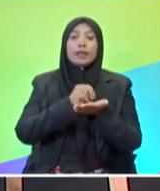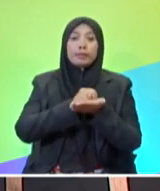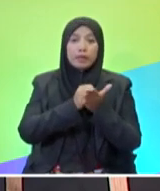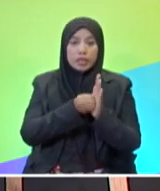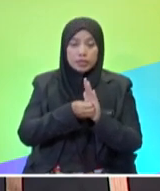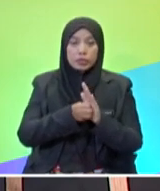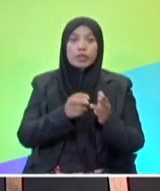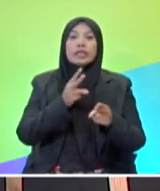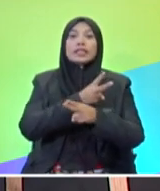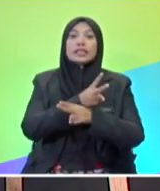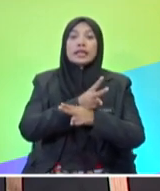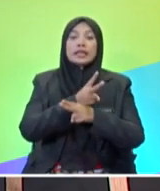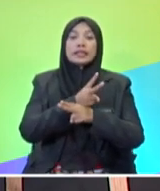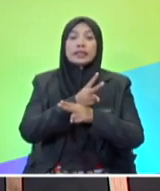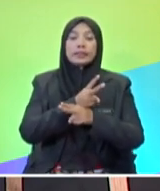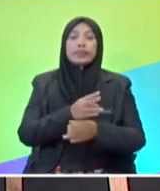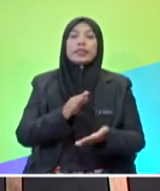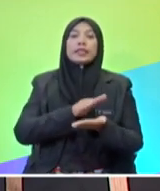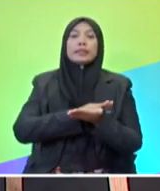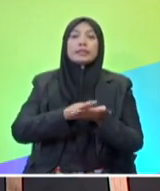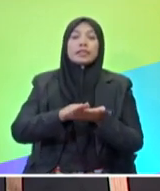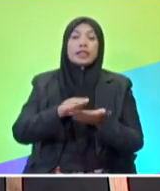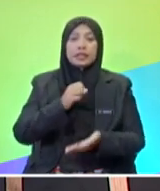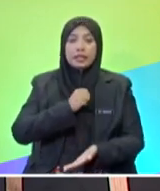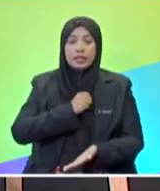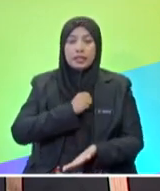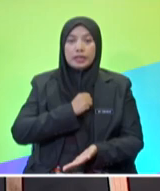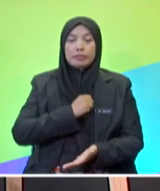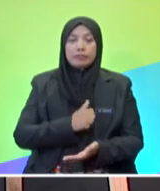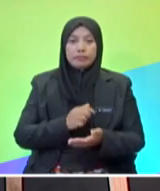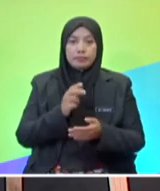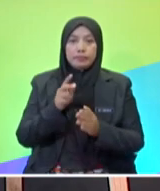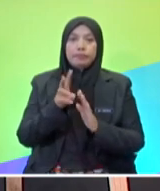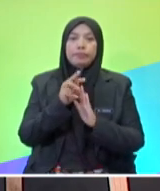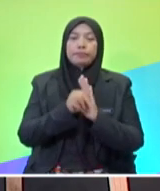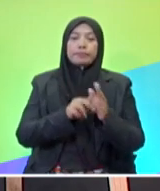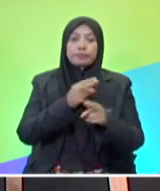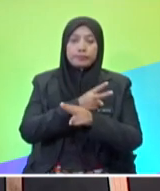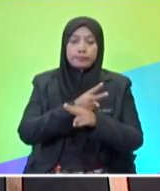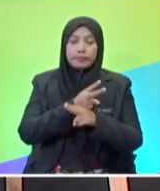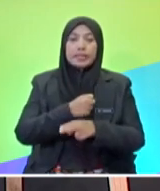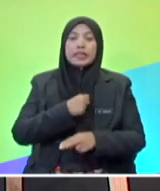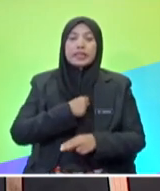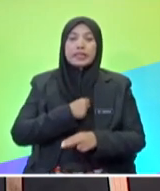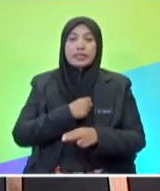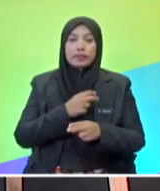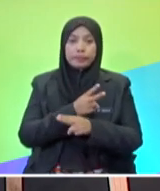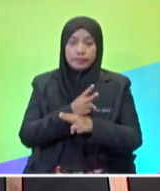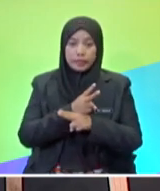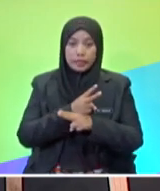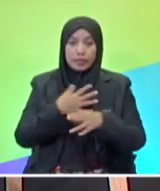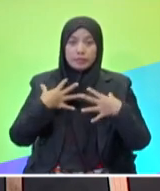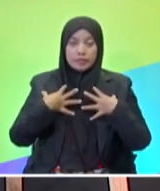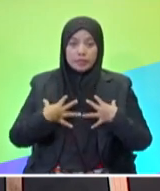menjaga kebersihan diri. Okey, iaitu menjaga kebersihan tubuh badan dan